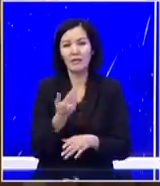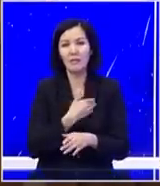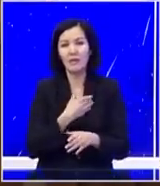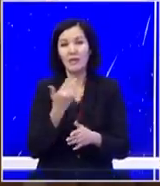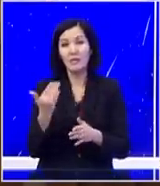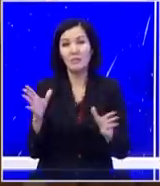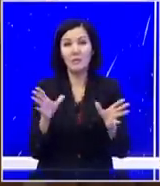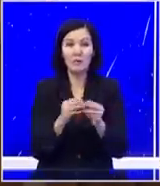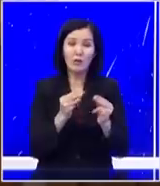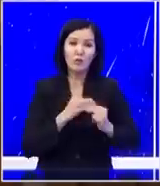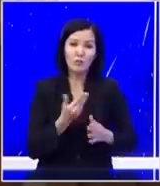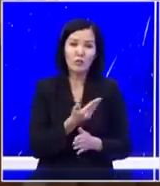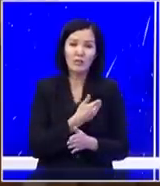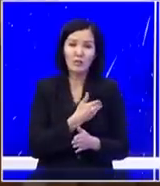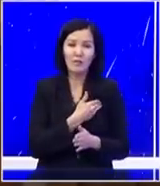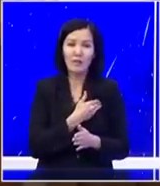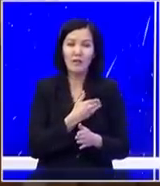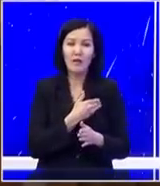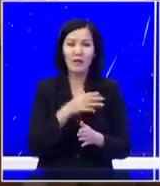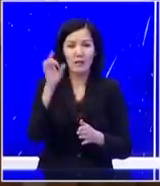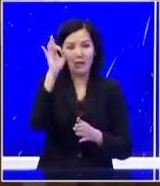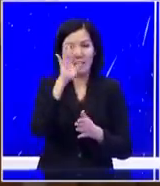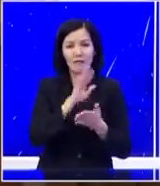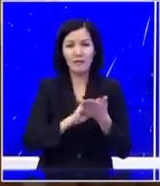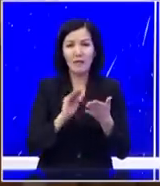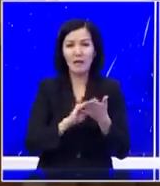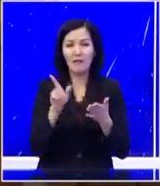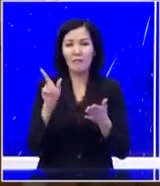қасыңызда болсам деді. Елге танымал үлкен журналист